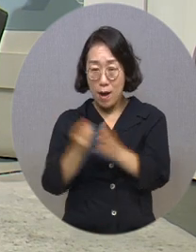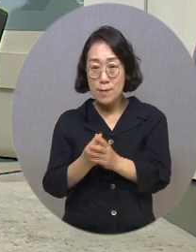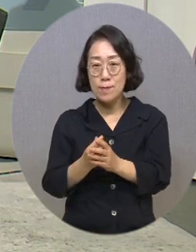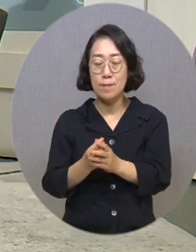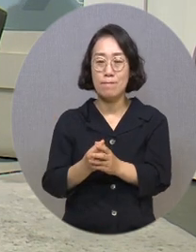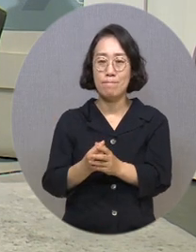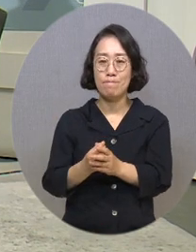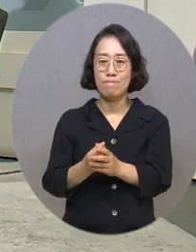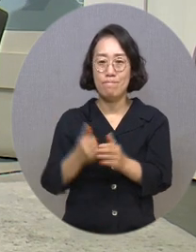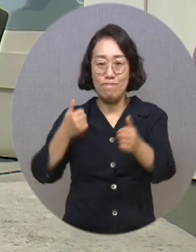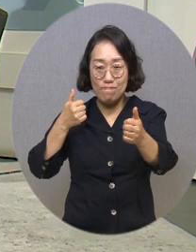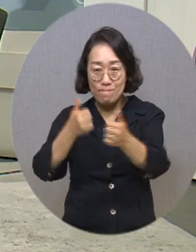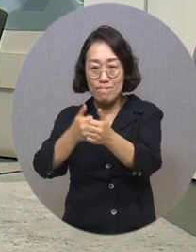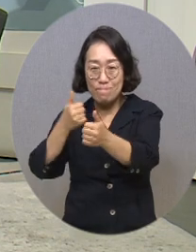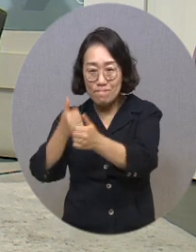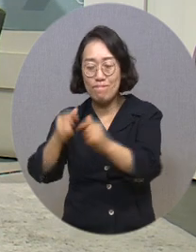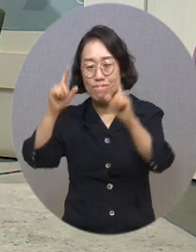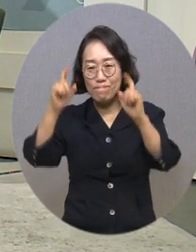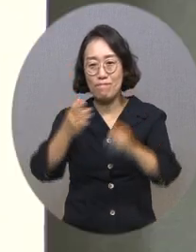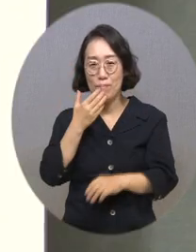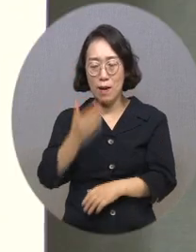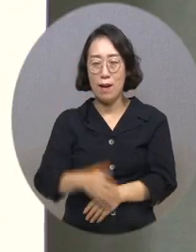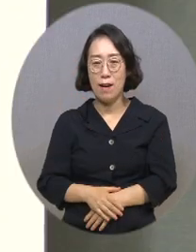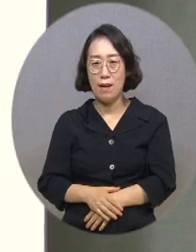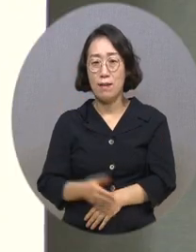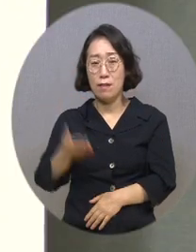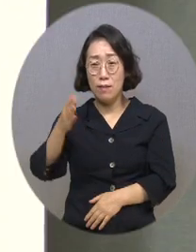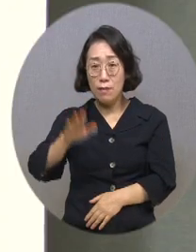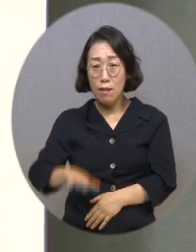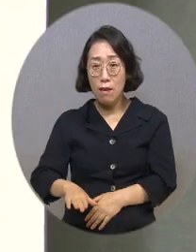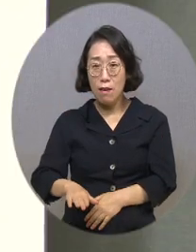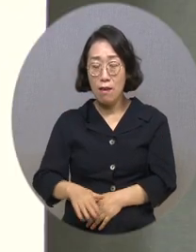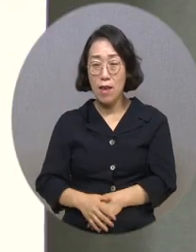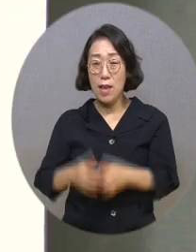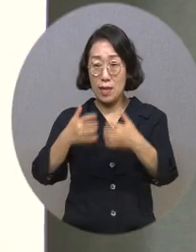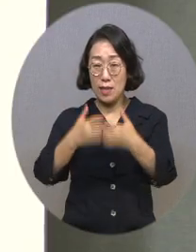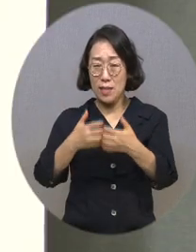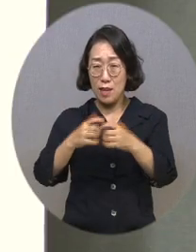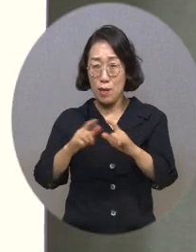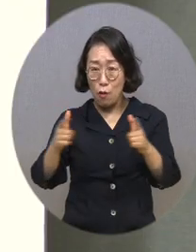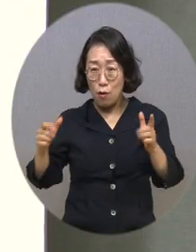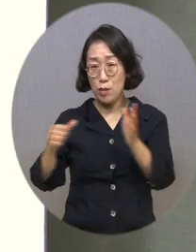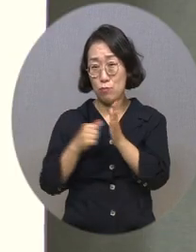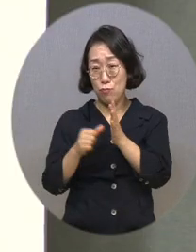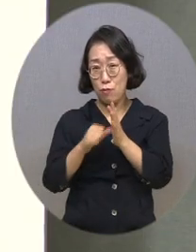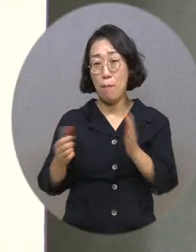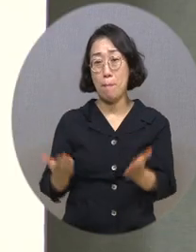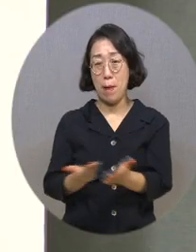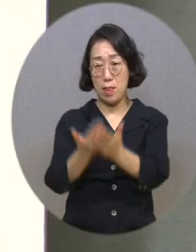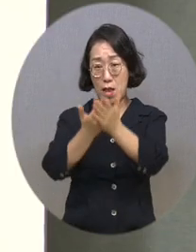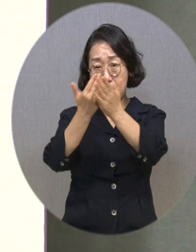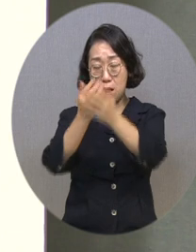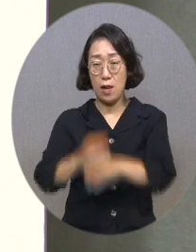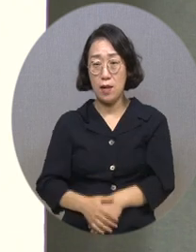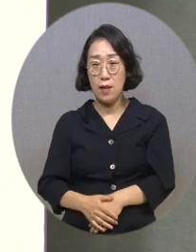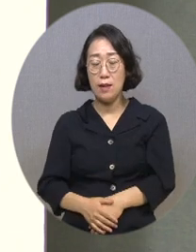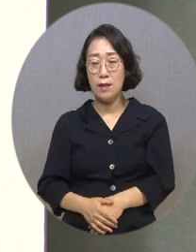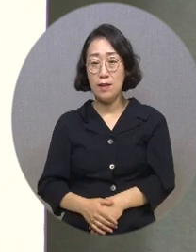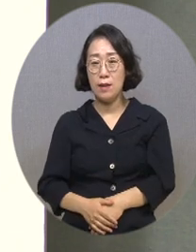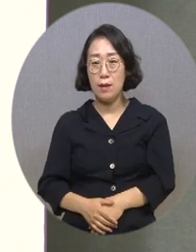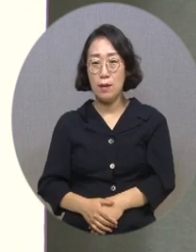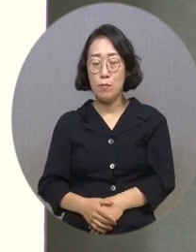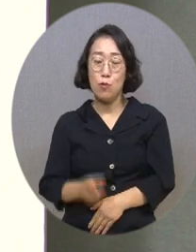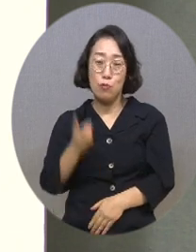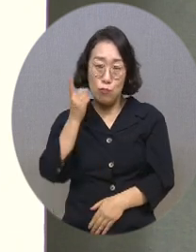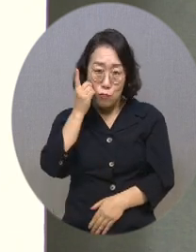있습니다. 그런데 이제 그렇게 기기가 발전이 되고 발달이 돼서 오늘날에는 이제 카메라가